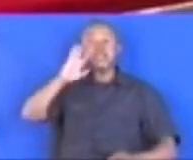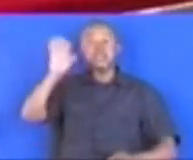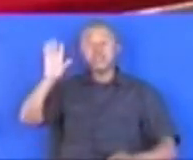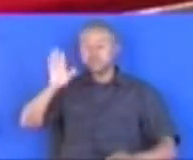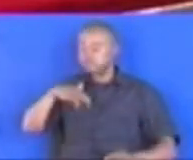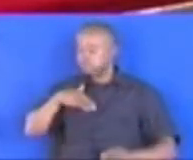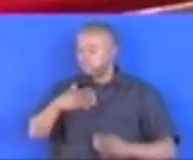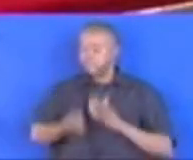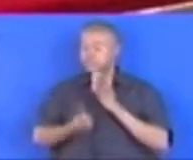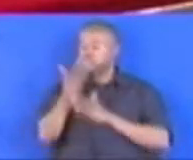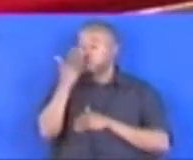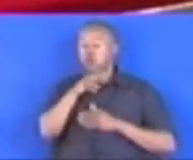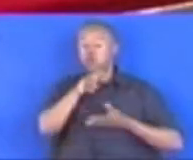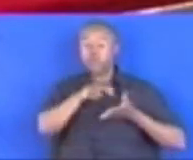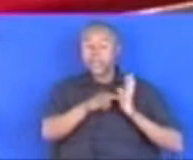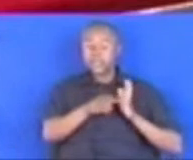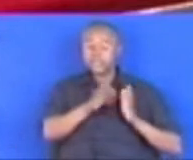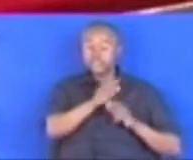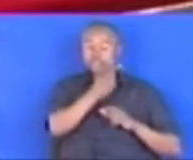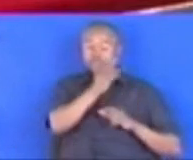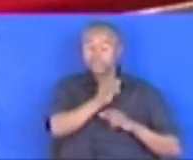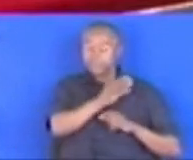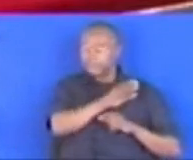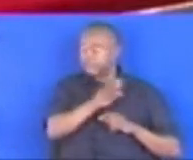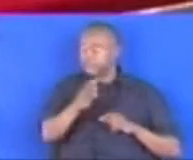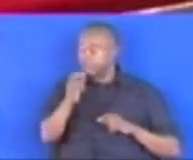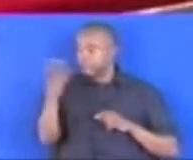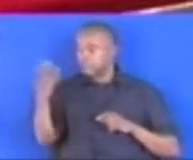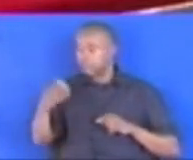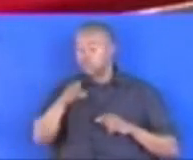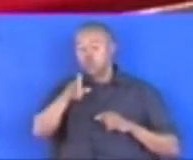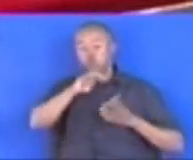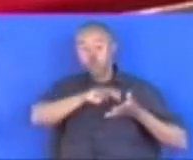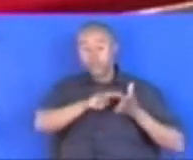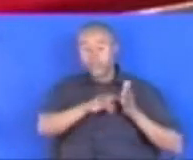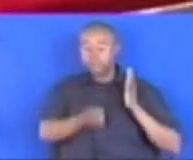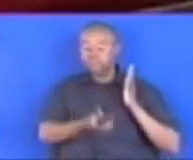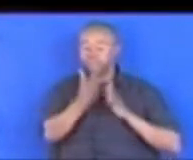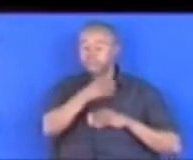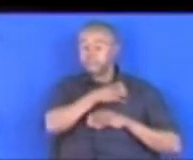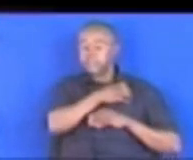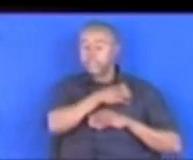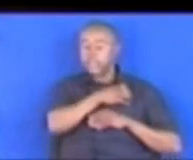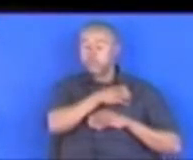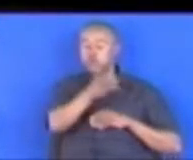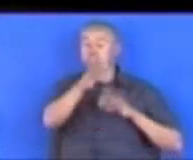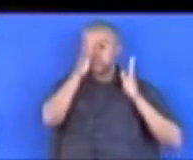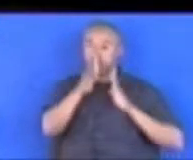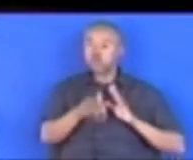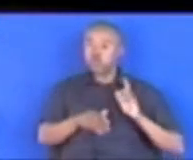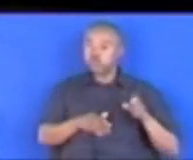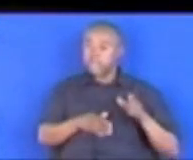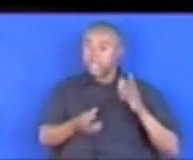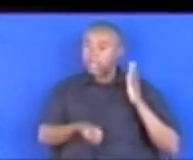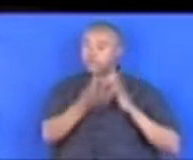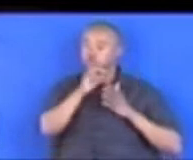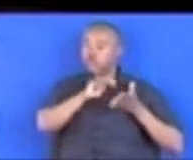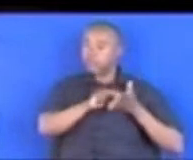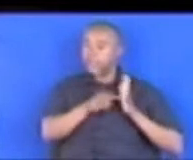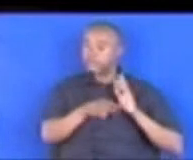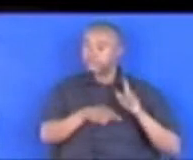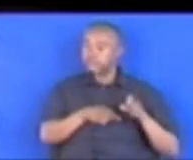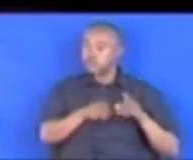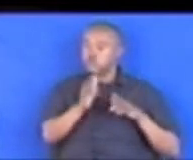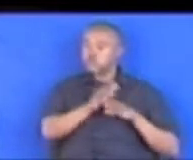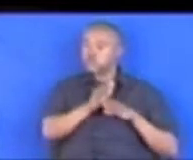hadi 2024-25. Mkakati huu ulizinduliwa na Mheshimiwa Kassim Majaliwa Majaliwa, Waziri Mkuu wa Jamhuri ya Muungano wa